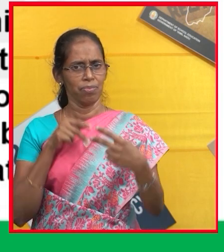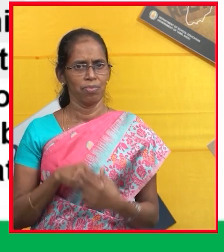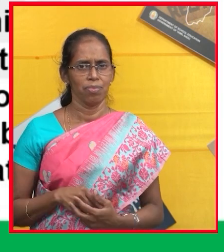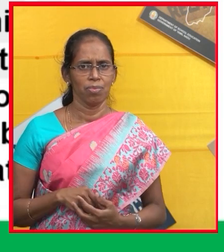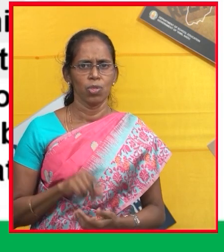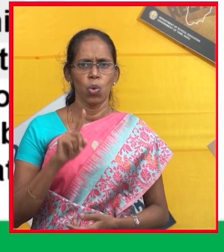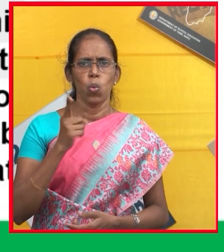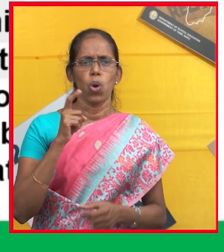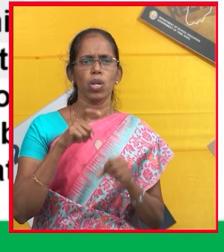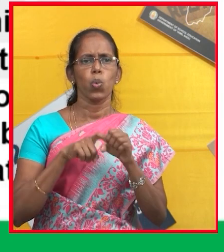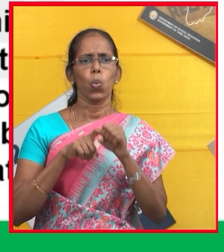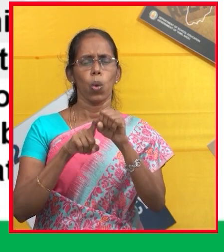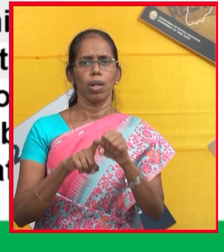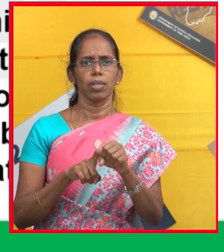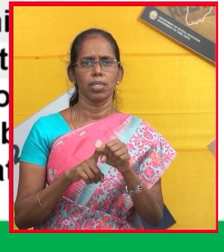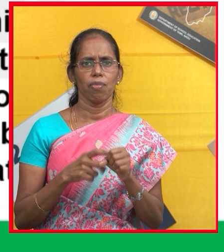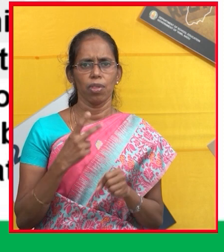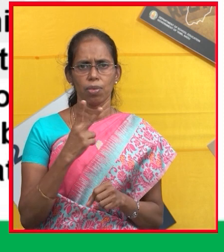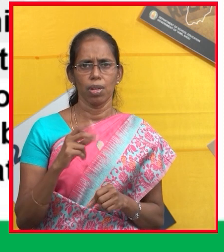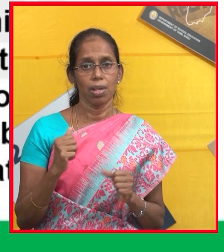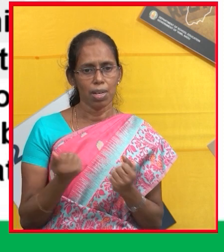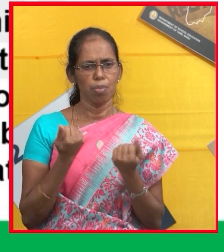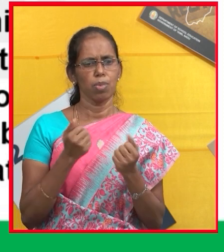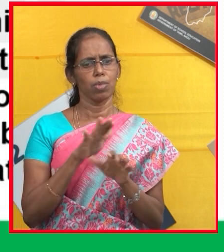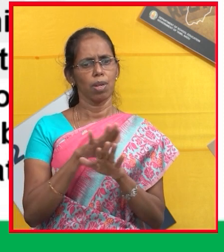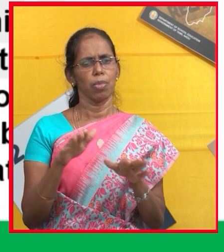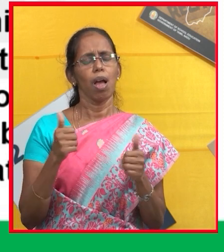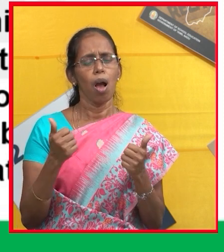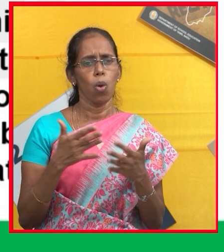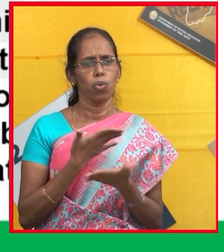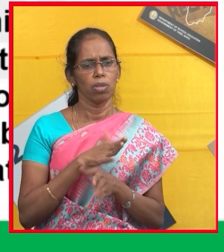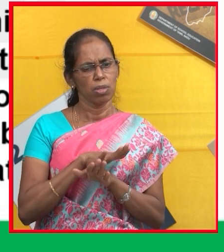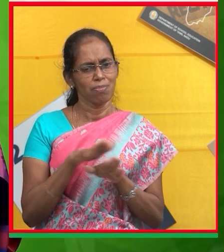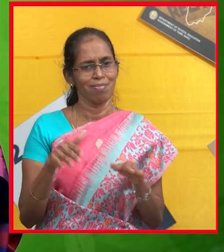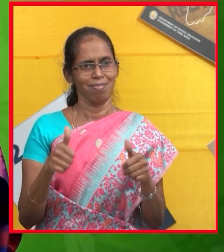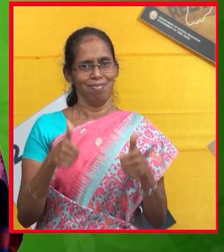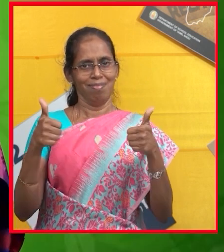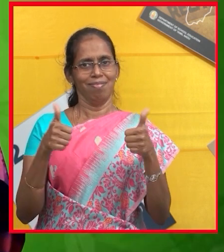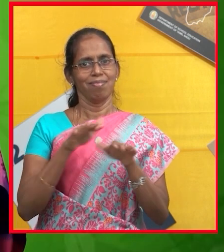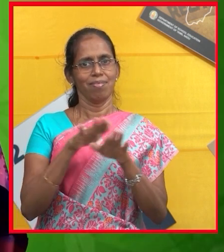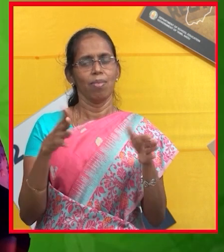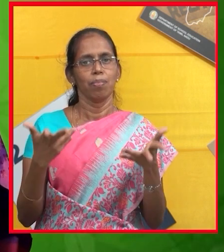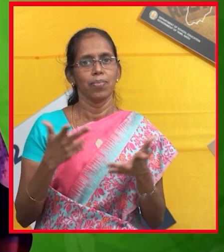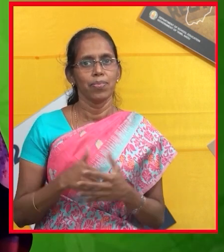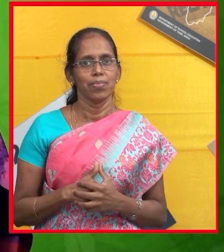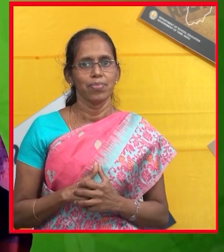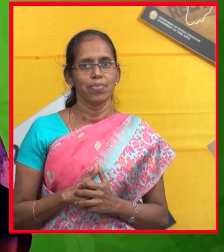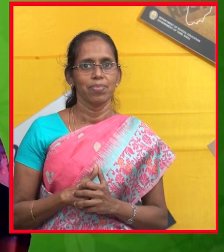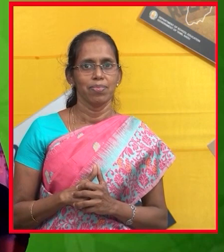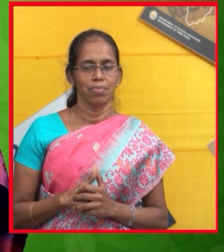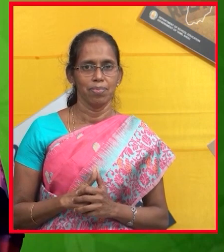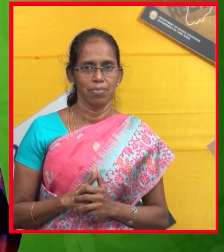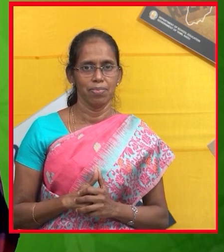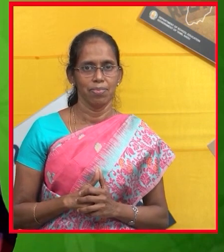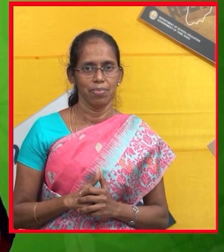தட் ஒன் குவாலிட்டி ஆஃப் யுவர்ஸ் தட் எனேபிள் யூ டு கம்ப்ளீட் திஸ் எக்ஸ்பெடிஷன் சக்ஸஸ்ஃபுல்லி. இந்த சர்க்கம்நேவிகேஷனை